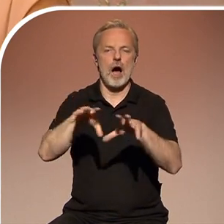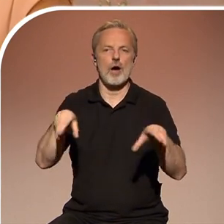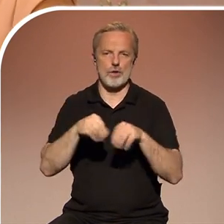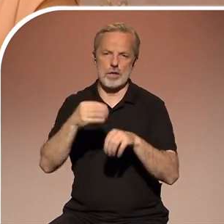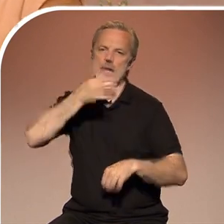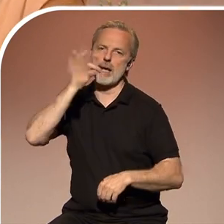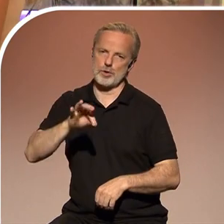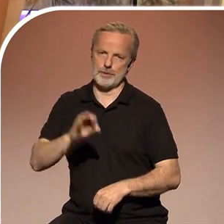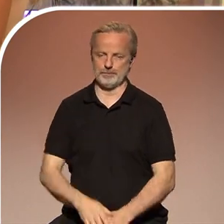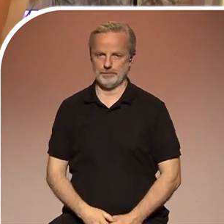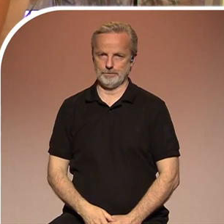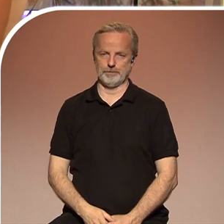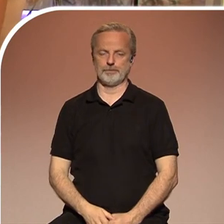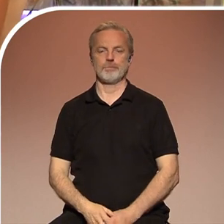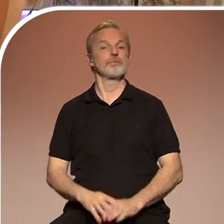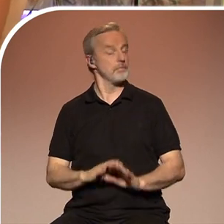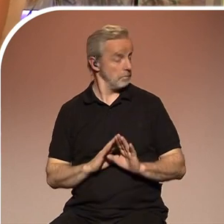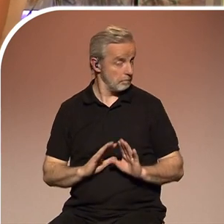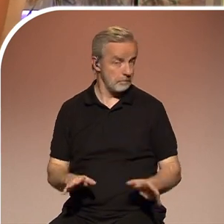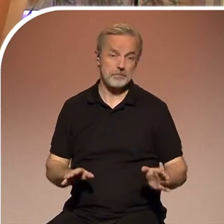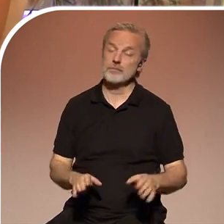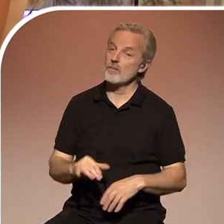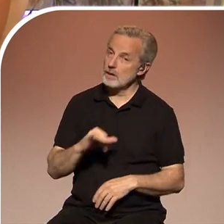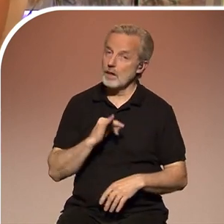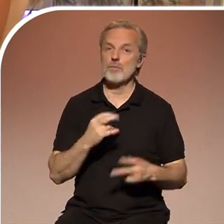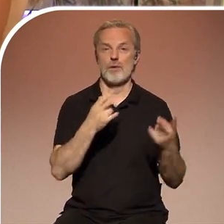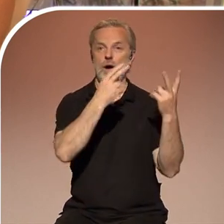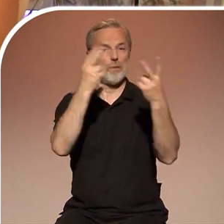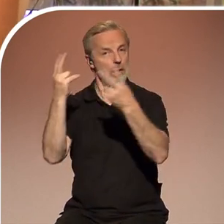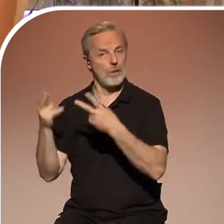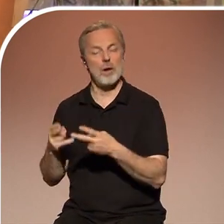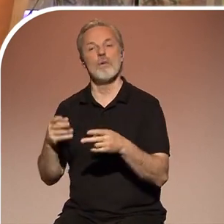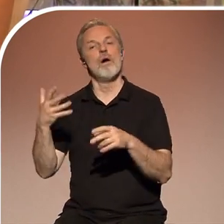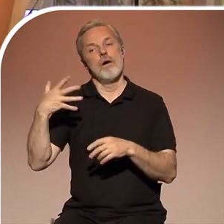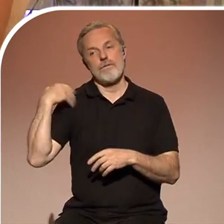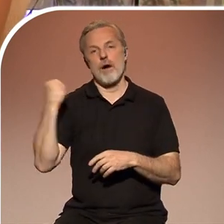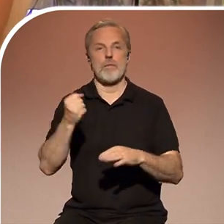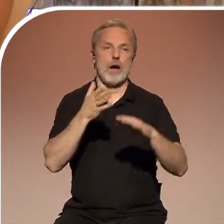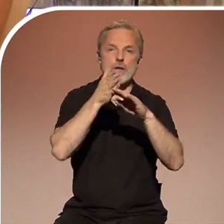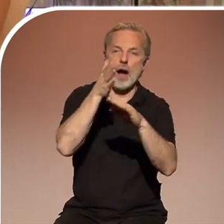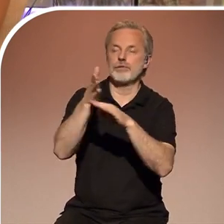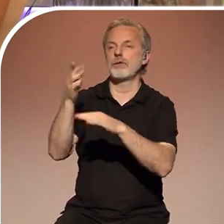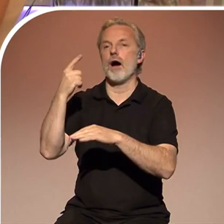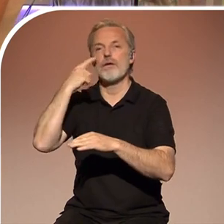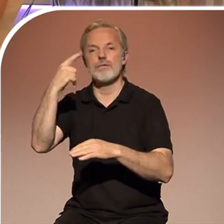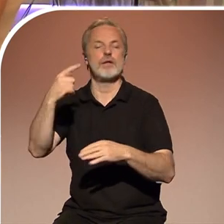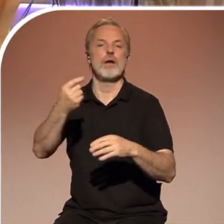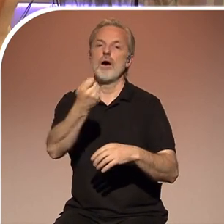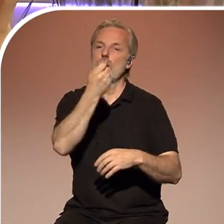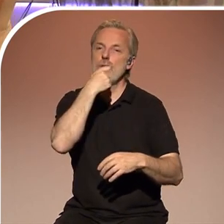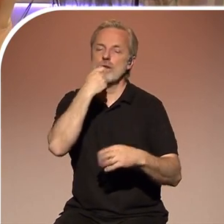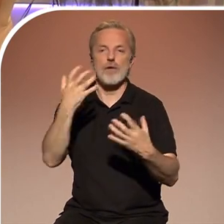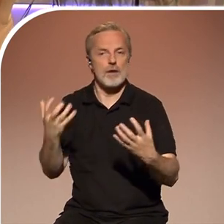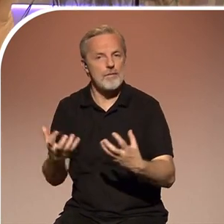já myslím, že to je krásná akce, protože je dobré vidět, jak vzniká vlastně to, co jíme, jaká je to i těžká práce a